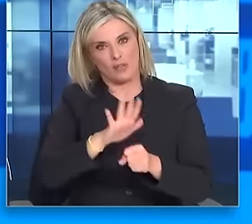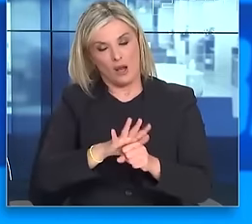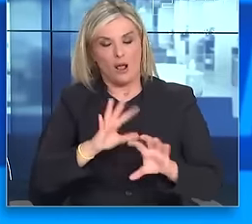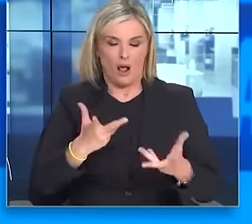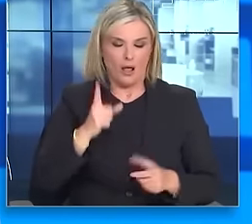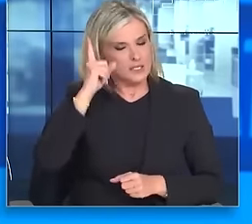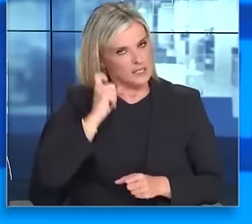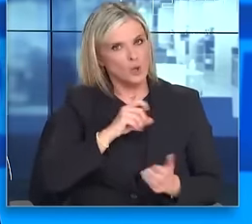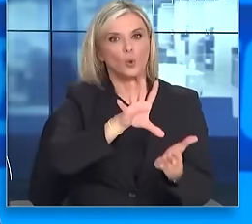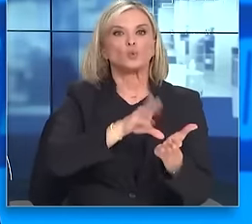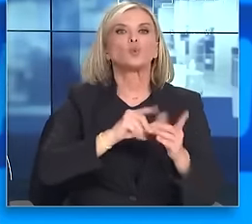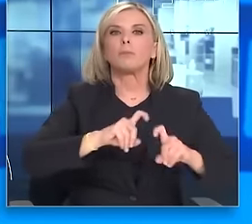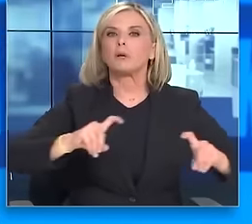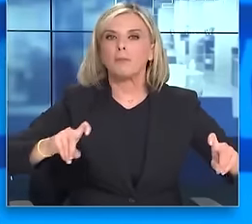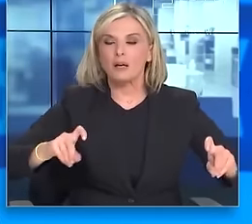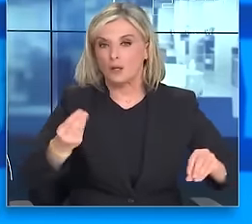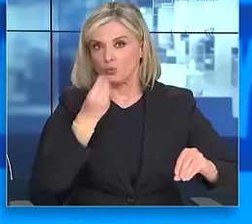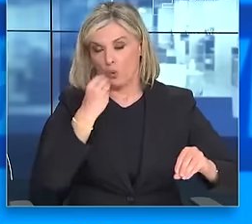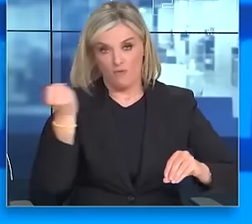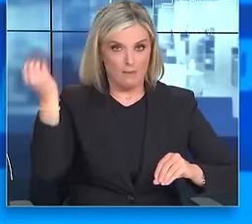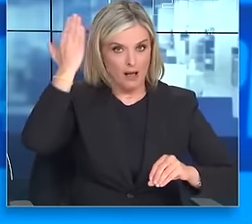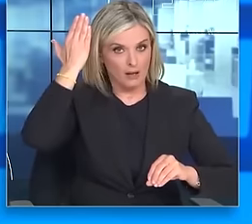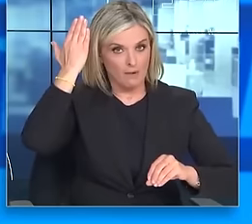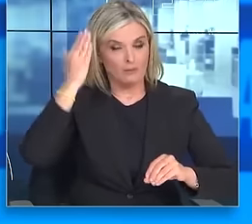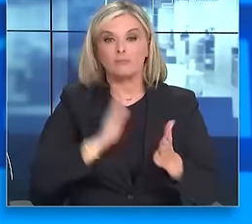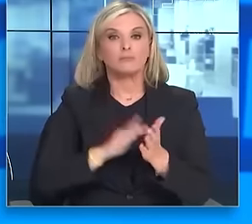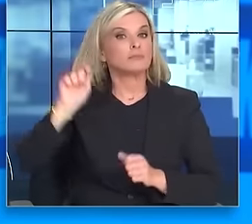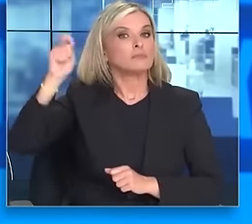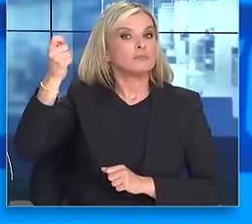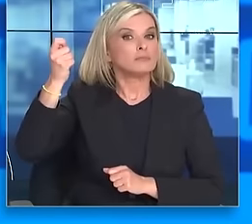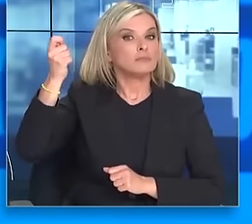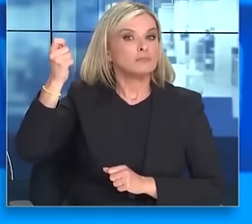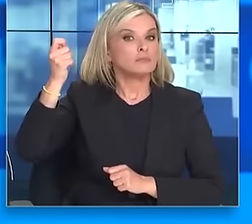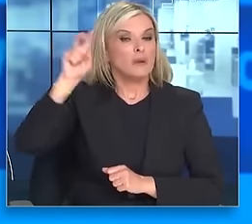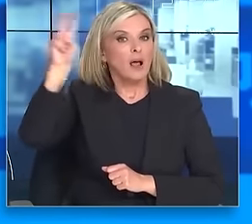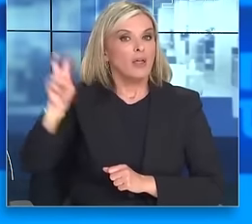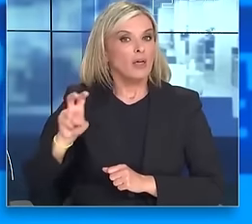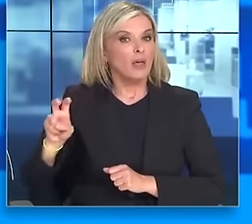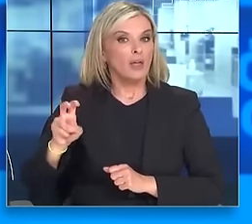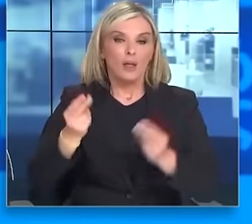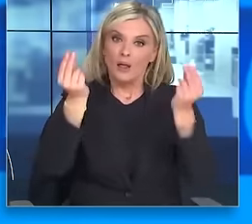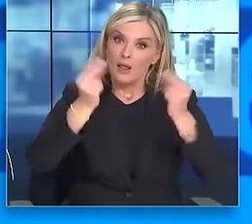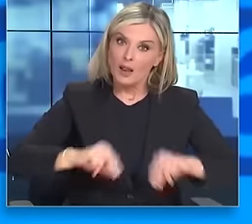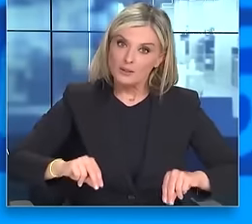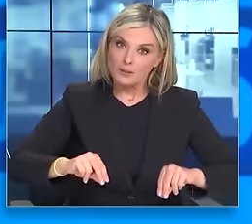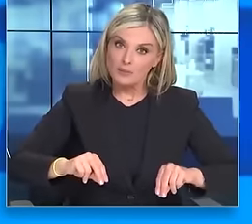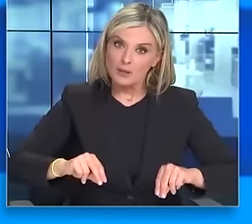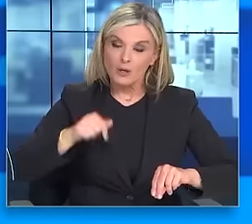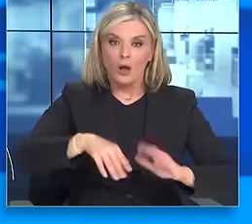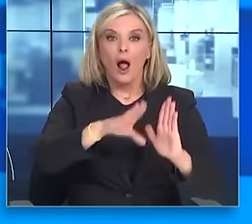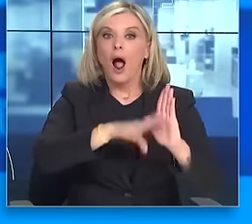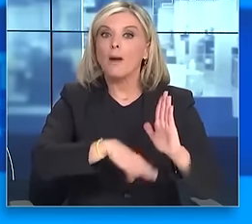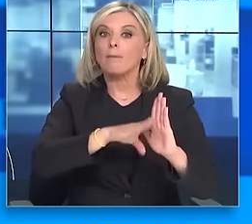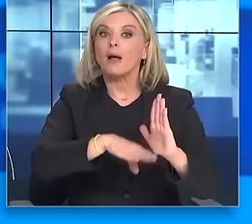μάρκετ, πρωτίστως για τα τρόφιμα. Δεν μιλάμε για την ηλεκτρική ενέργεια, γιατί το λύσαμε το θέμα. Και οι λογαριασμοί της ηλεκτρικής ενέργειας είναι